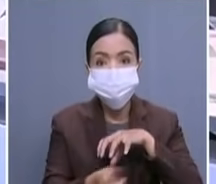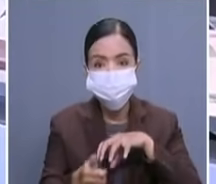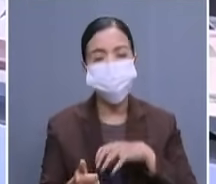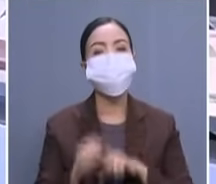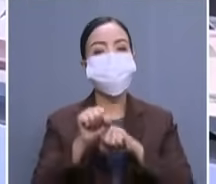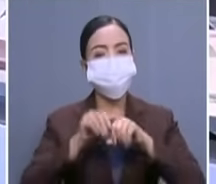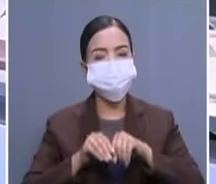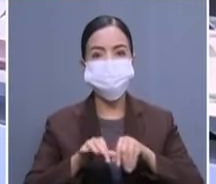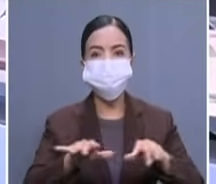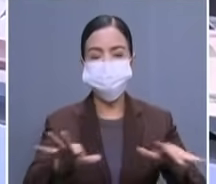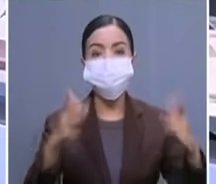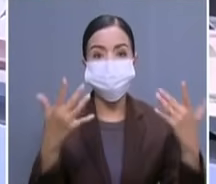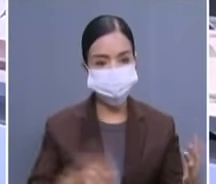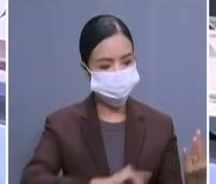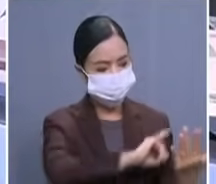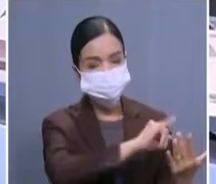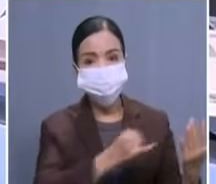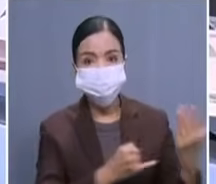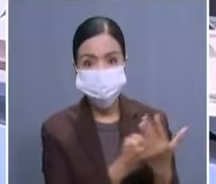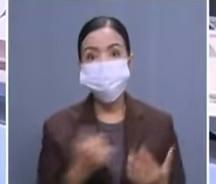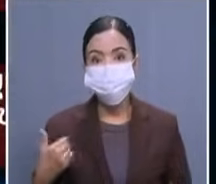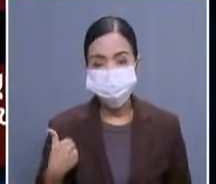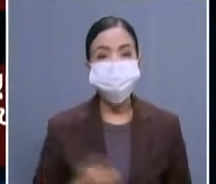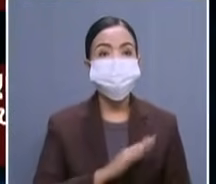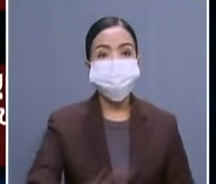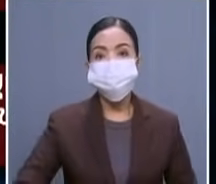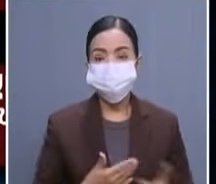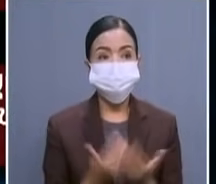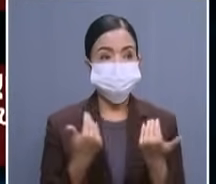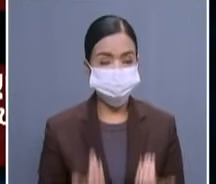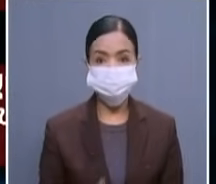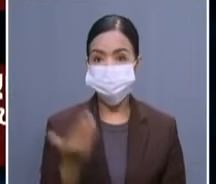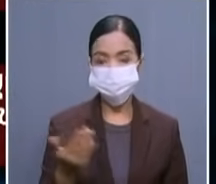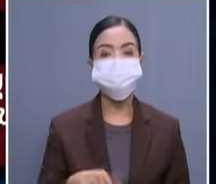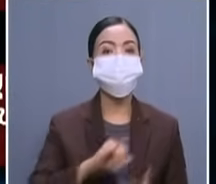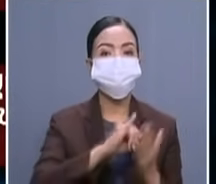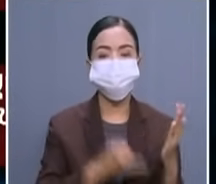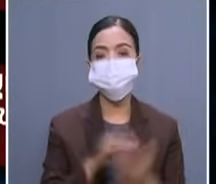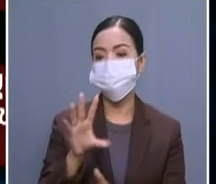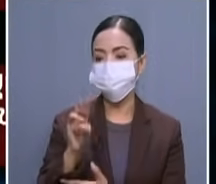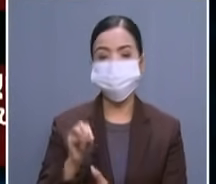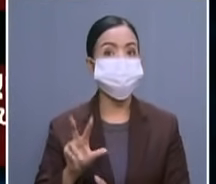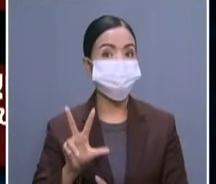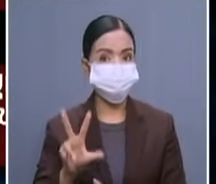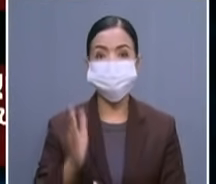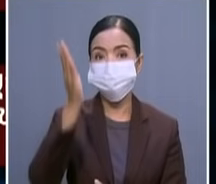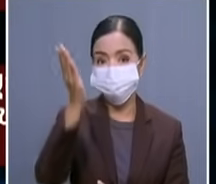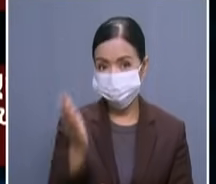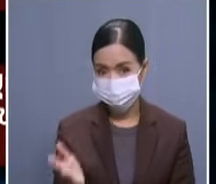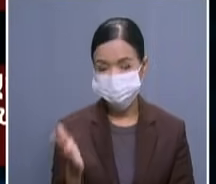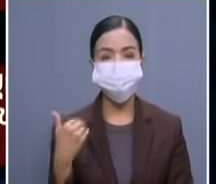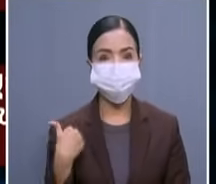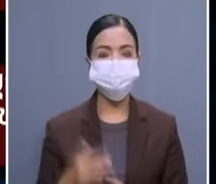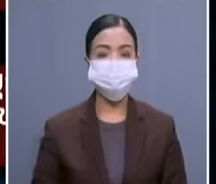การประกาศออกมาหลายจังหวัดด้วยกันนะคะก็ทั้งสิ้นนะตอนนี้ก็มีทั้งหมด 63จังหวัดแล้วค่ะอัพเดทข้อมูลล่าสุด